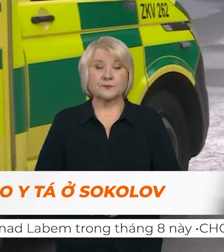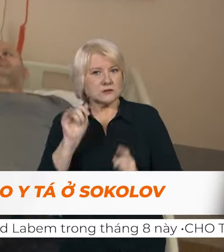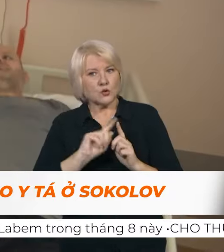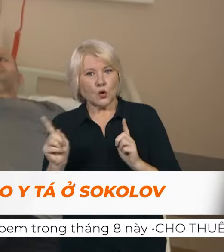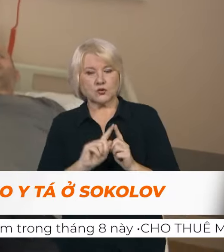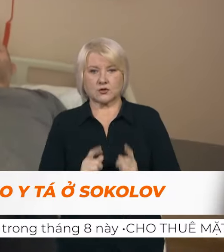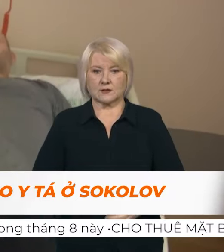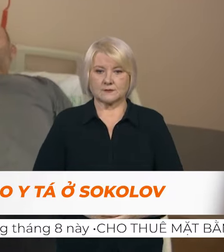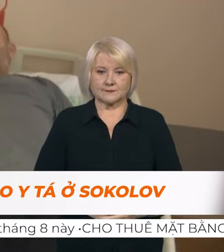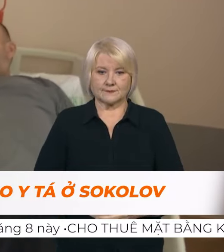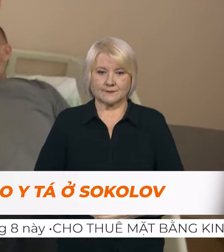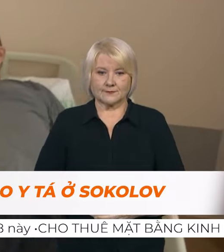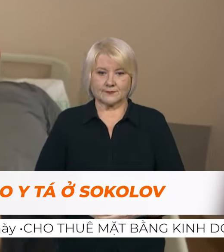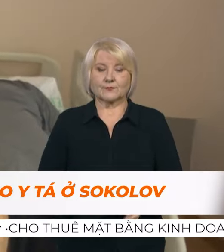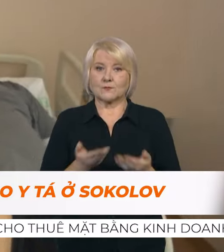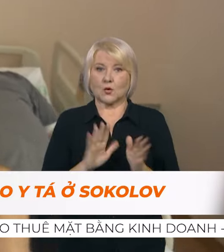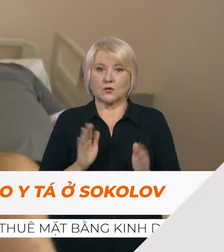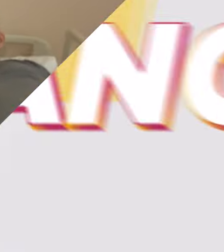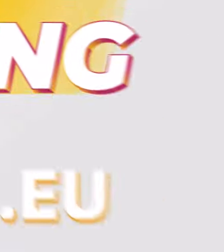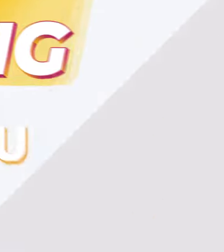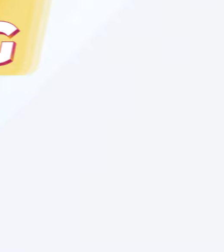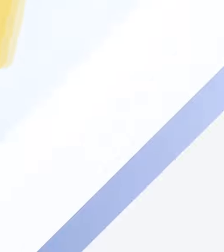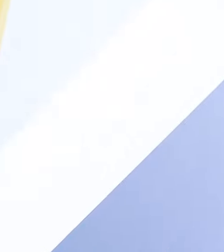sống lành mạnh và cách phòng ngừa cho người dân.